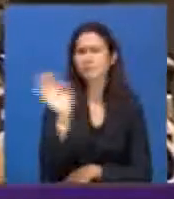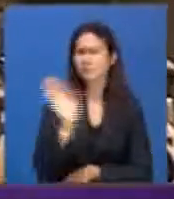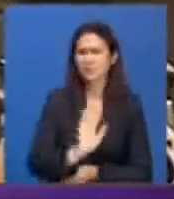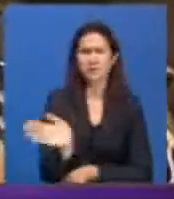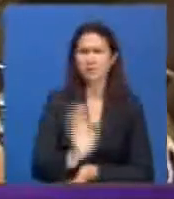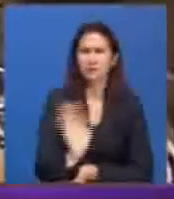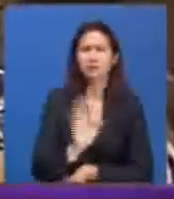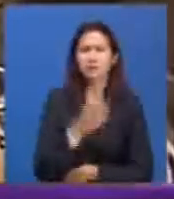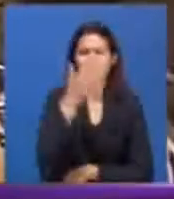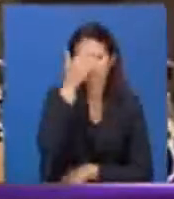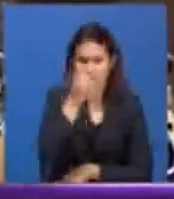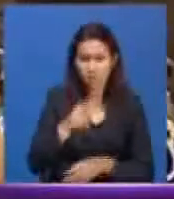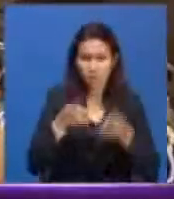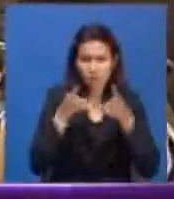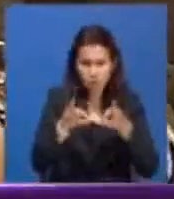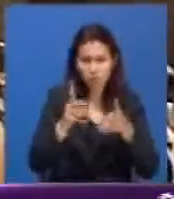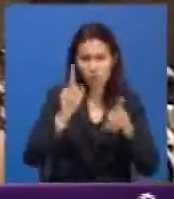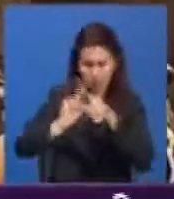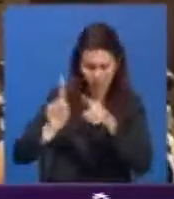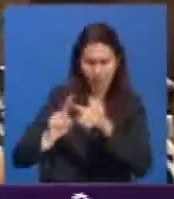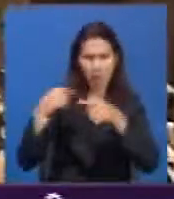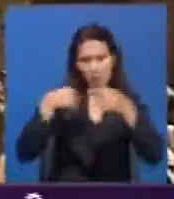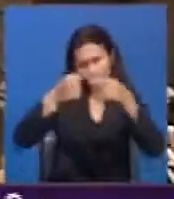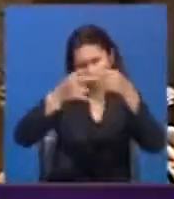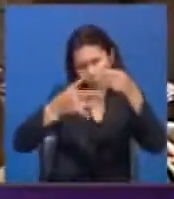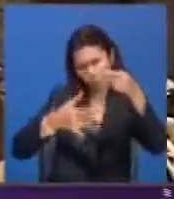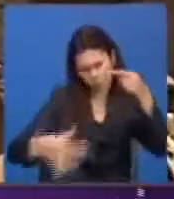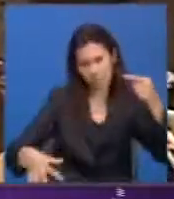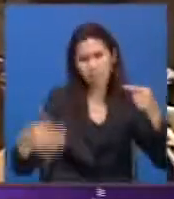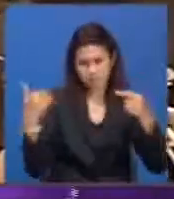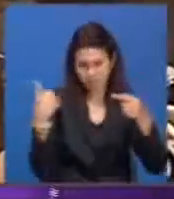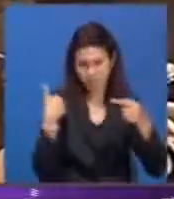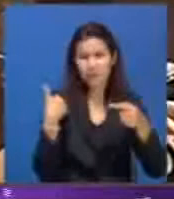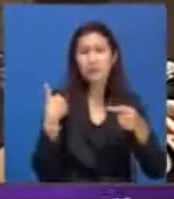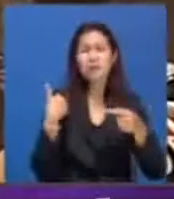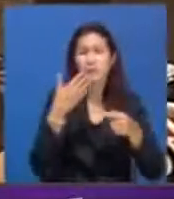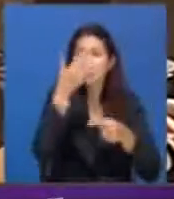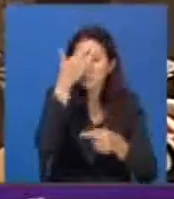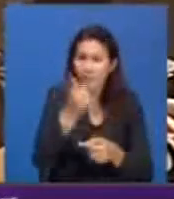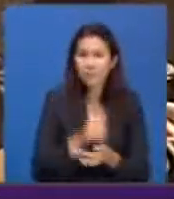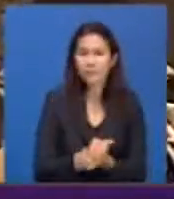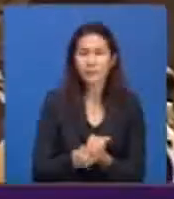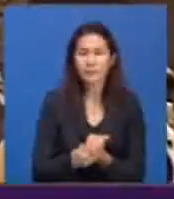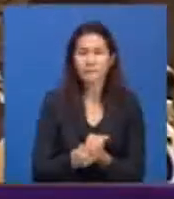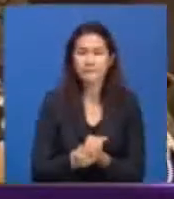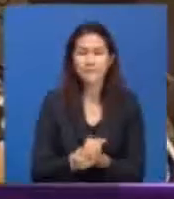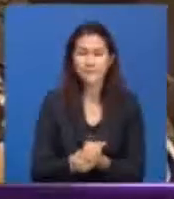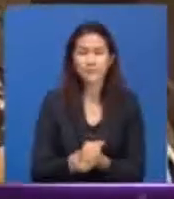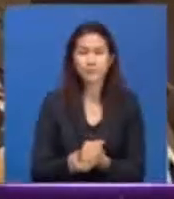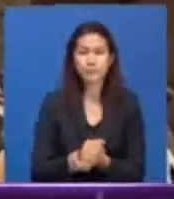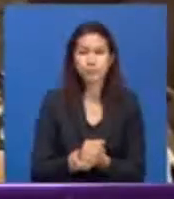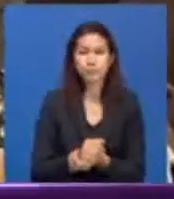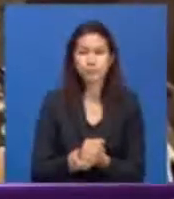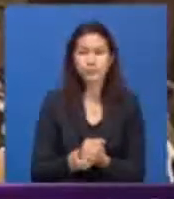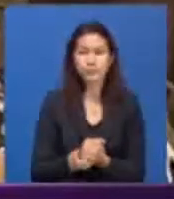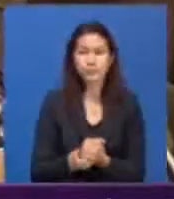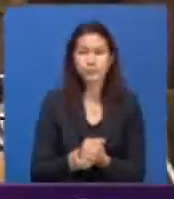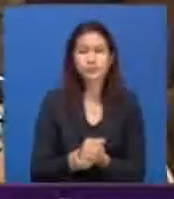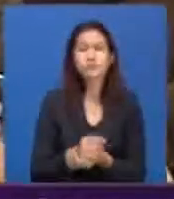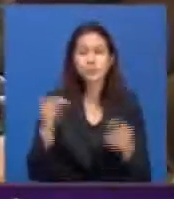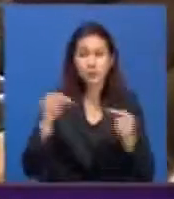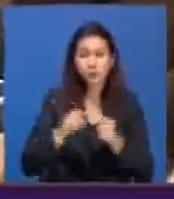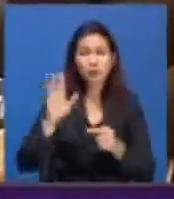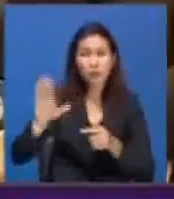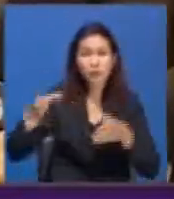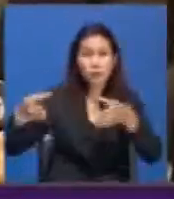นะครับเพราะกระบวนการขั้นตอนมีอีกมากที่นําเรียนว่าอีกมากก็เนื่องจากทางฝ่ายปฏิ